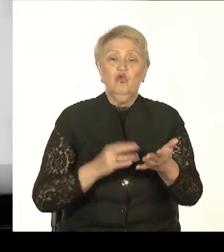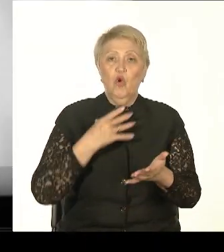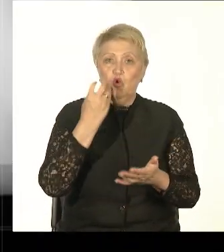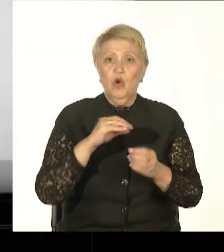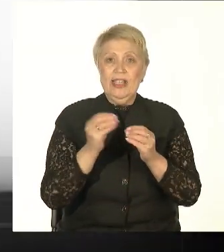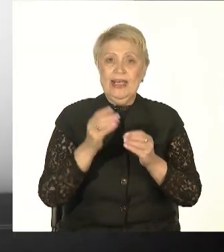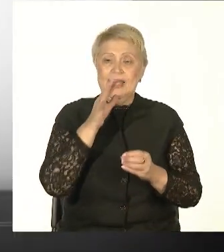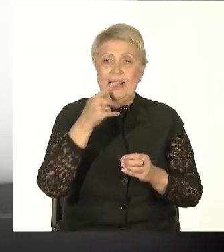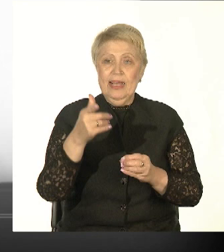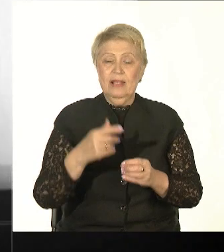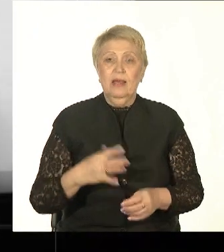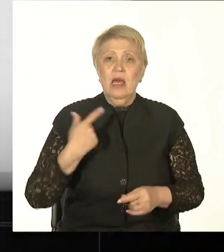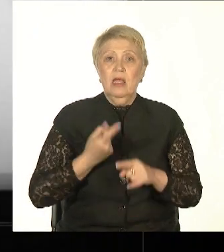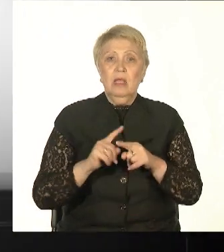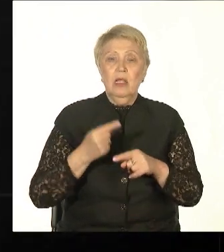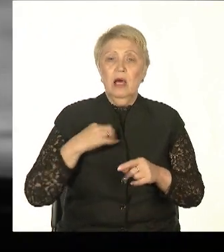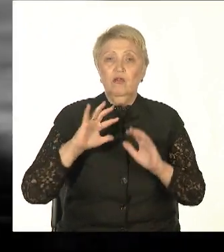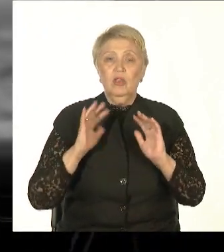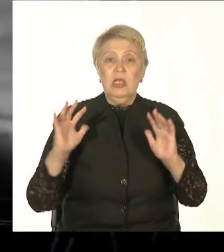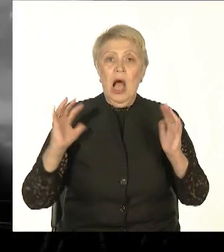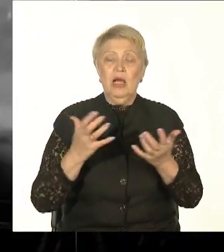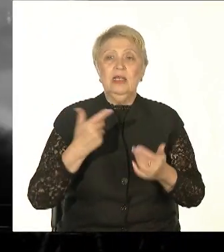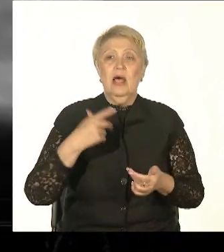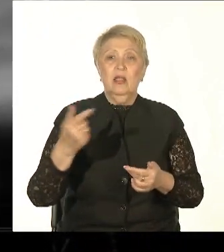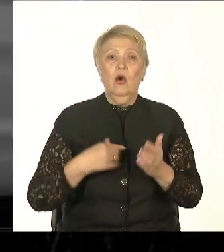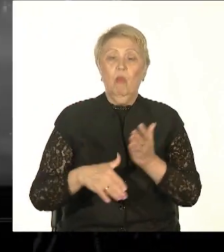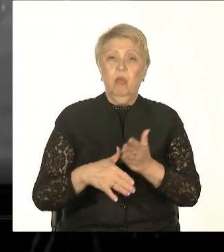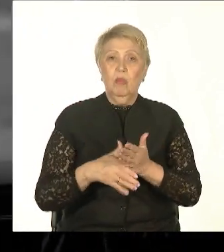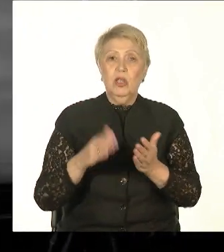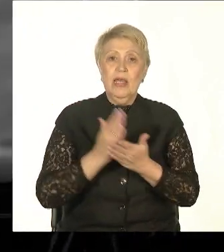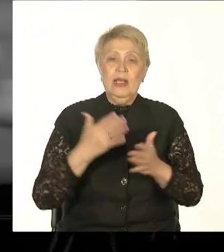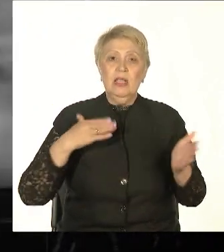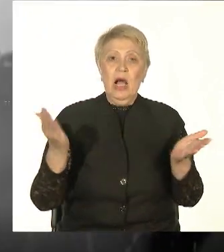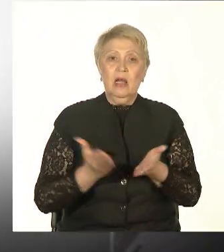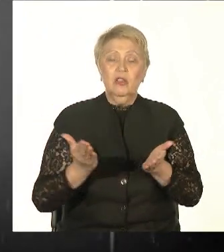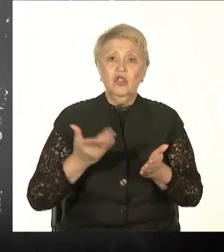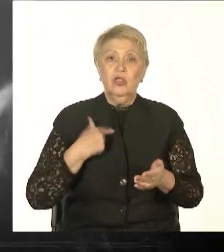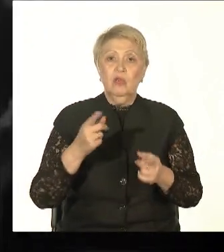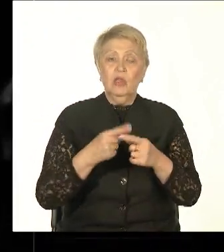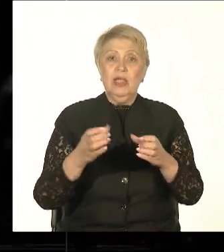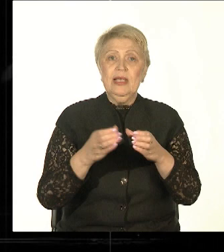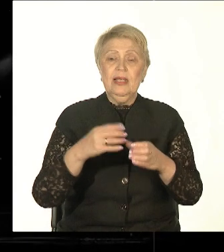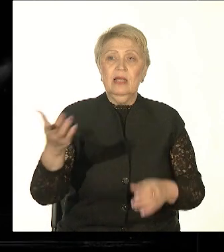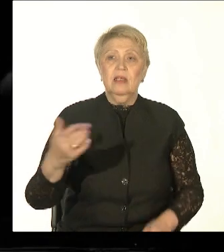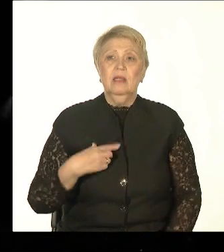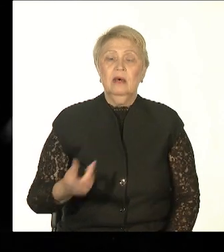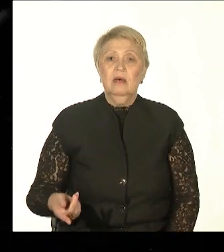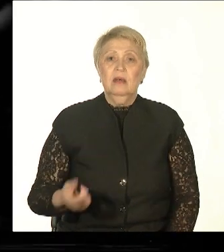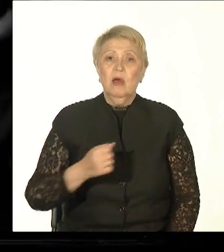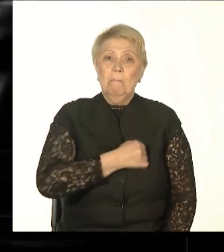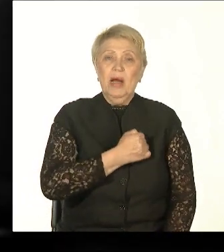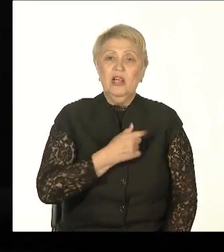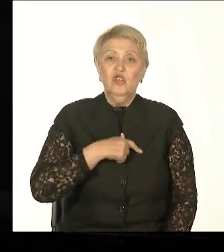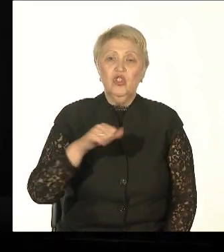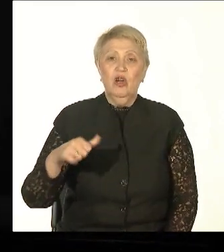территорию Афганистана для оказания помощи братскому народу был введен ограниченный контингент советских войск. Долгое время мало кто знал, что